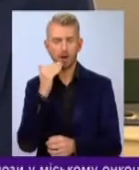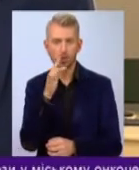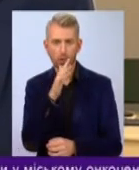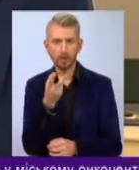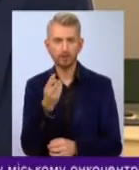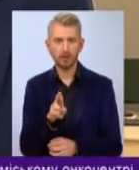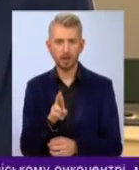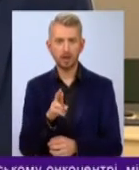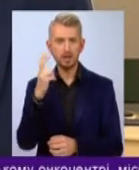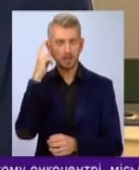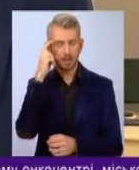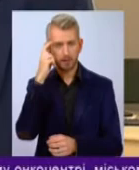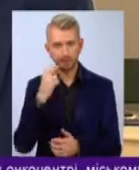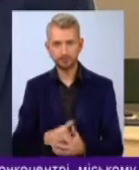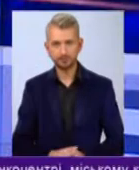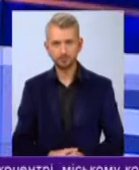для Києва.